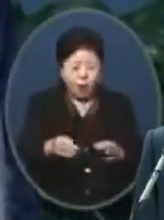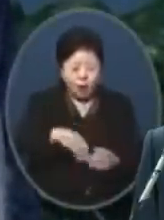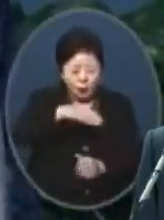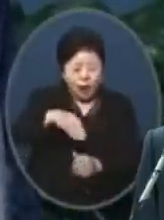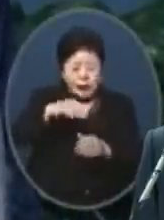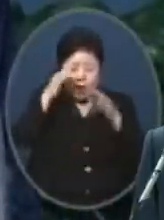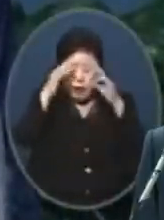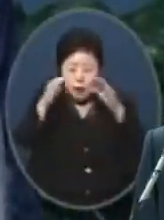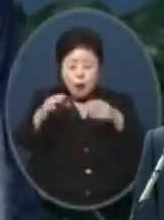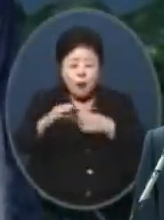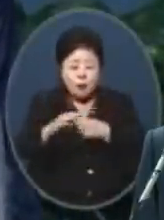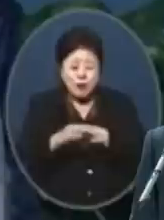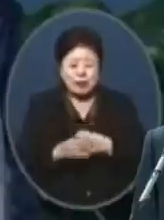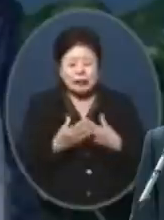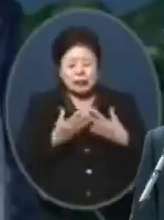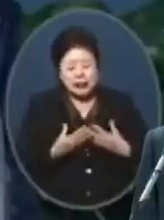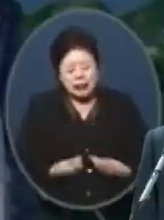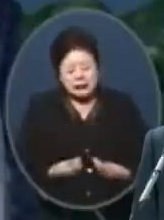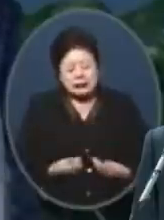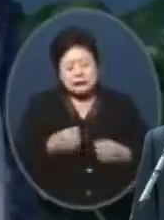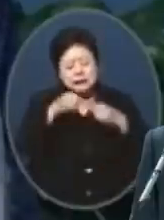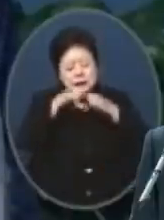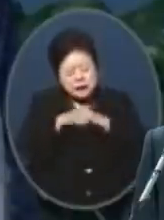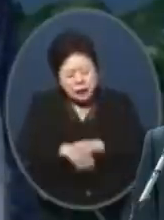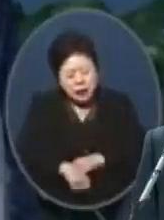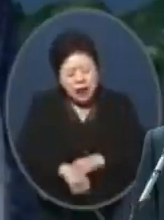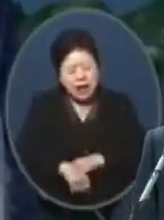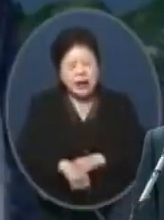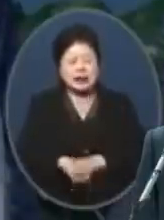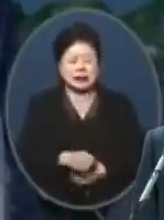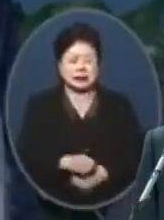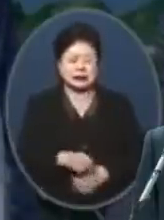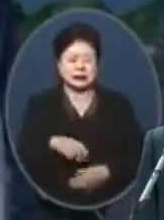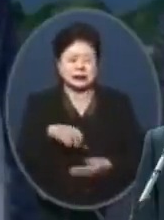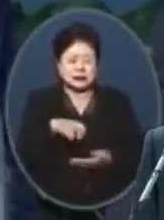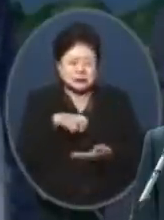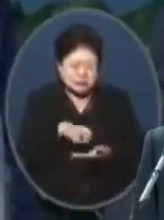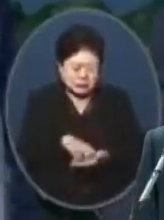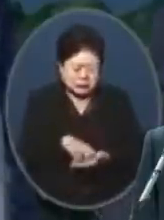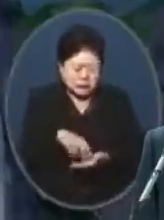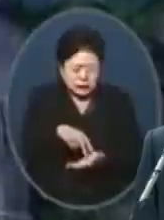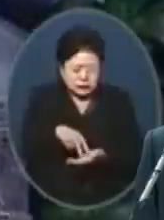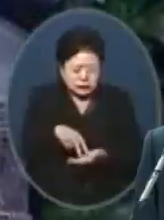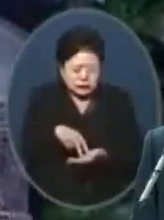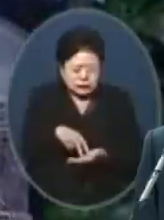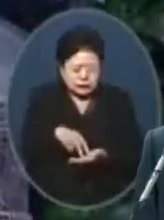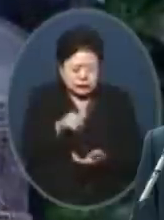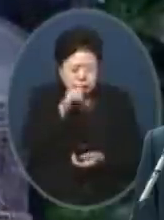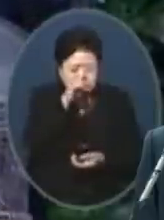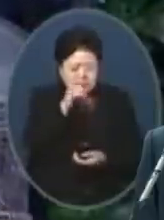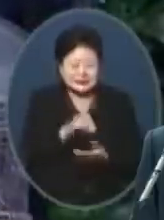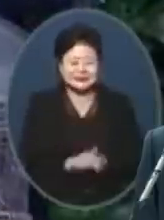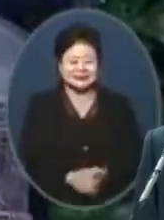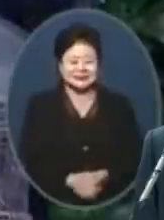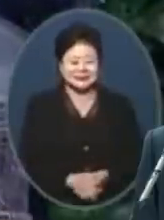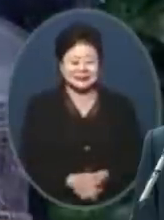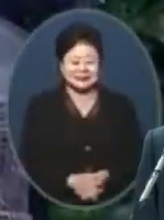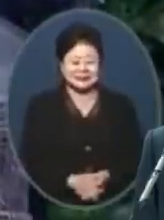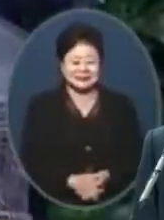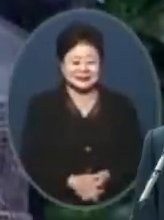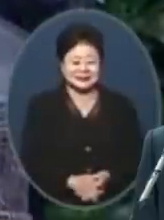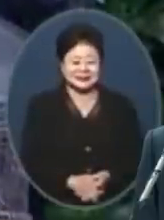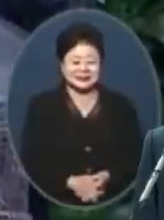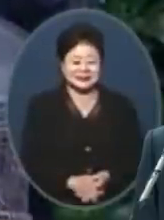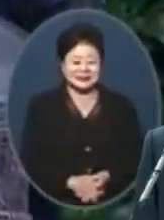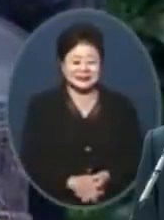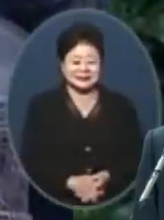환경을 바라보면 좌절하고 절망해서 무릎이 우울해지는 것입니다. When we look at just at the difficult